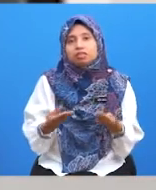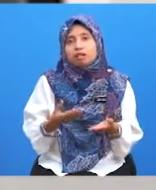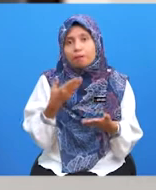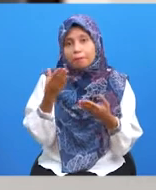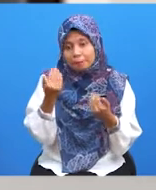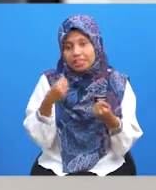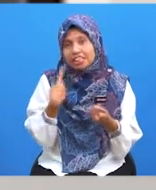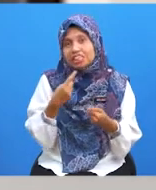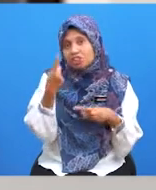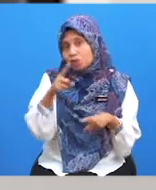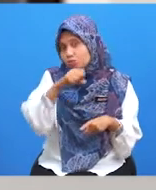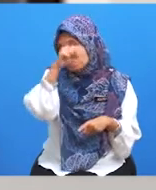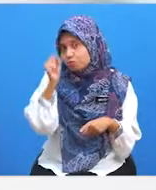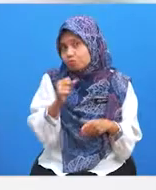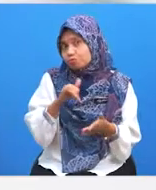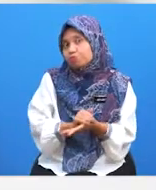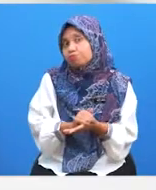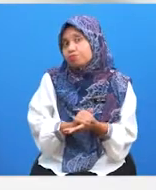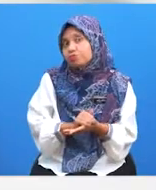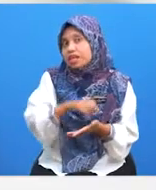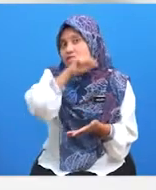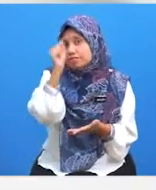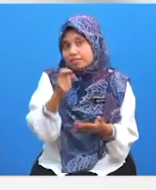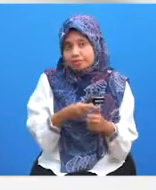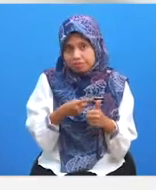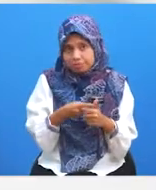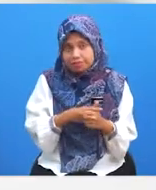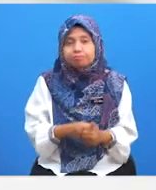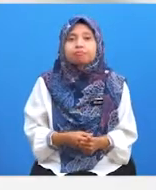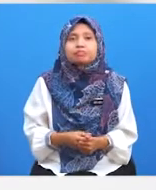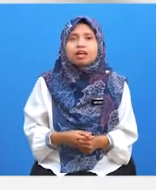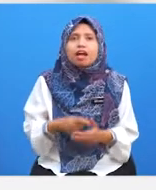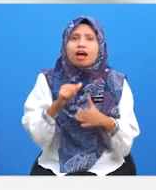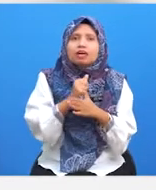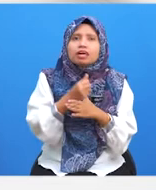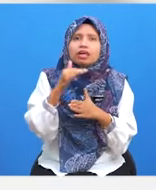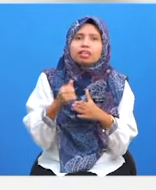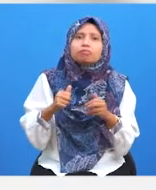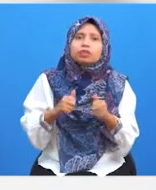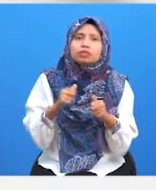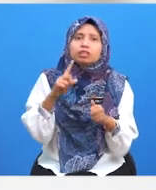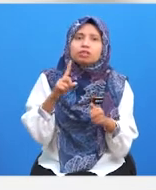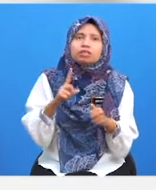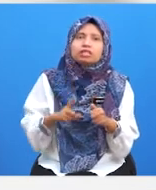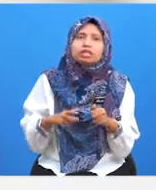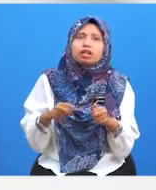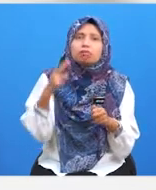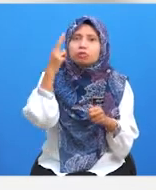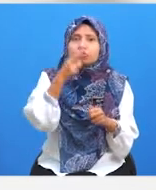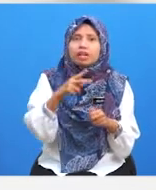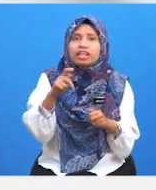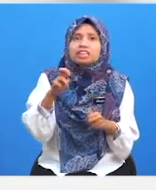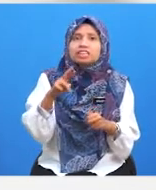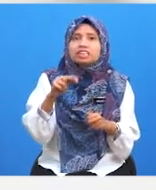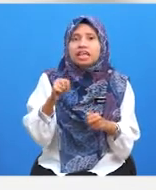jawab soalan berikut Hai soalnya yang pertama antare yang berikut yang menikah merupakan